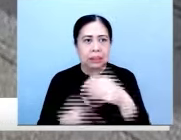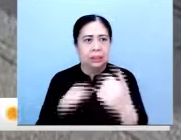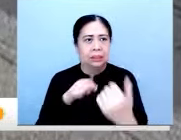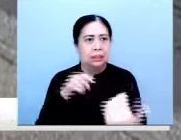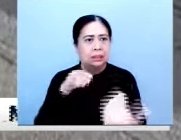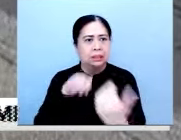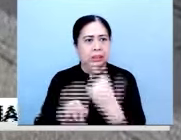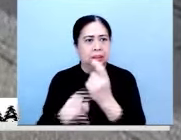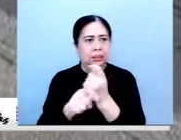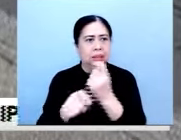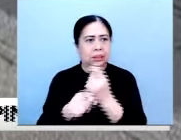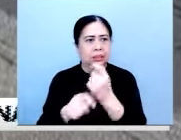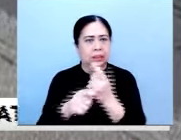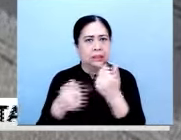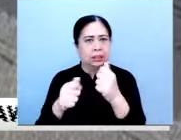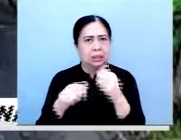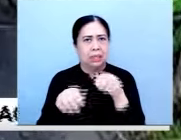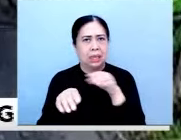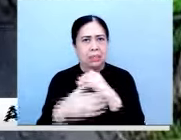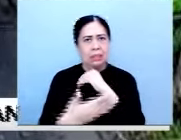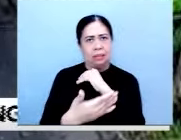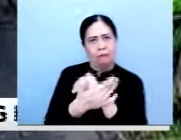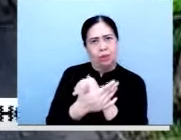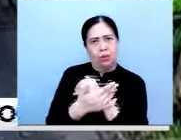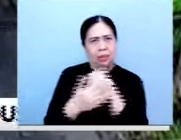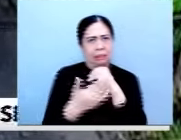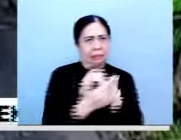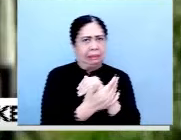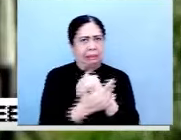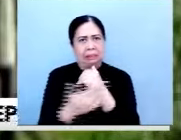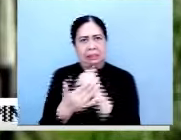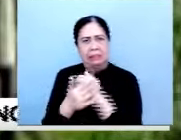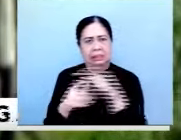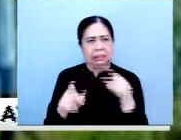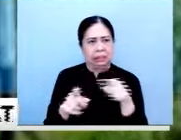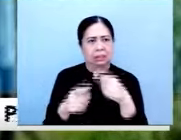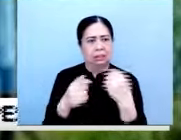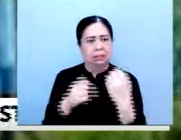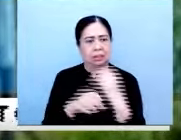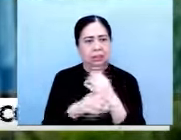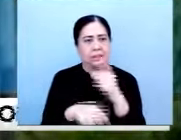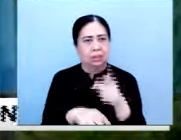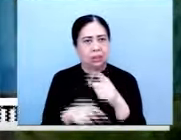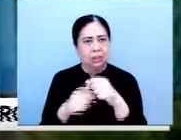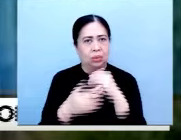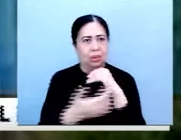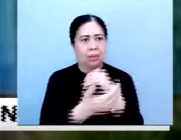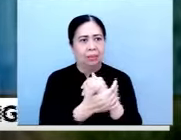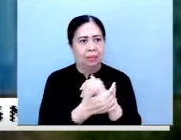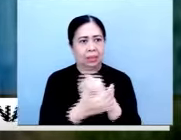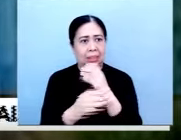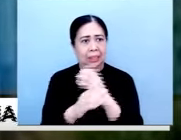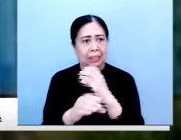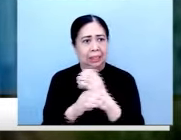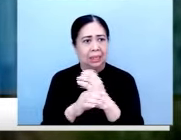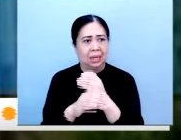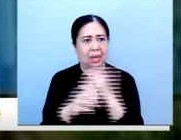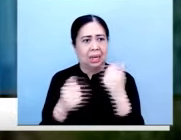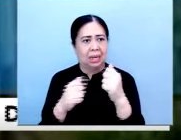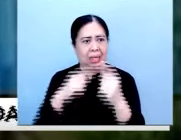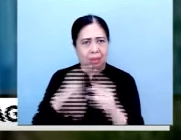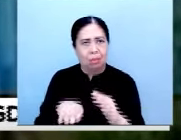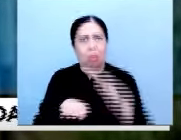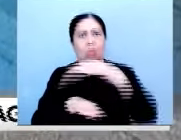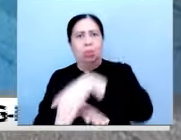at pilit siyang iniwasan ng mga kasalubong na sasakyan. Ang isa sa mga umiwas na sasakyan, napasampa pa sa